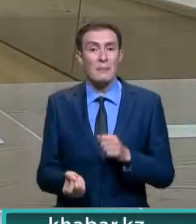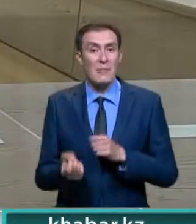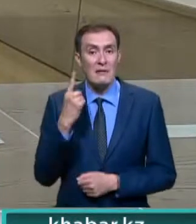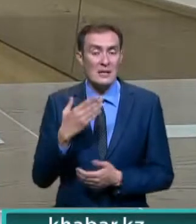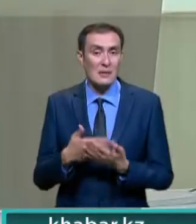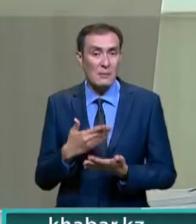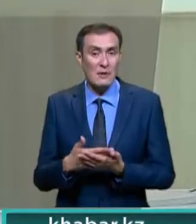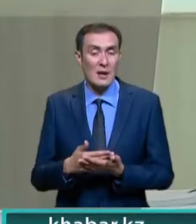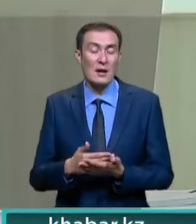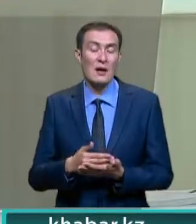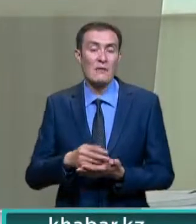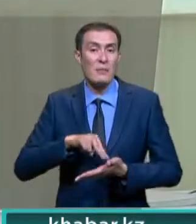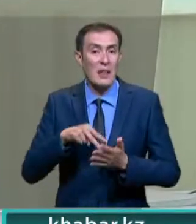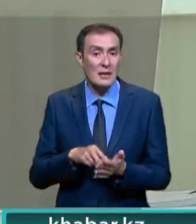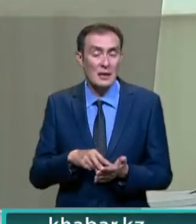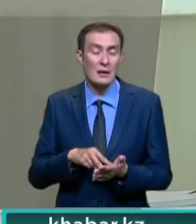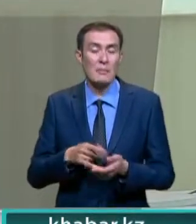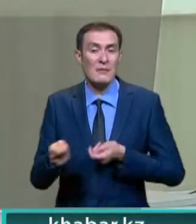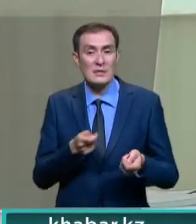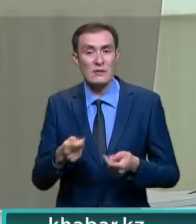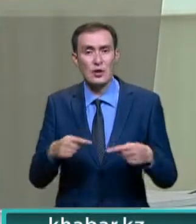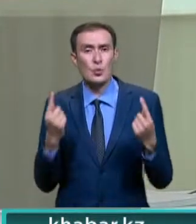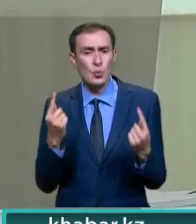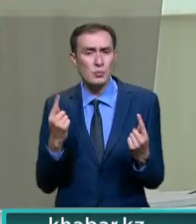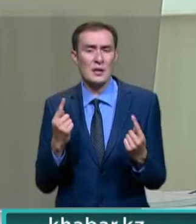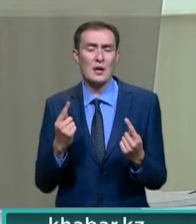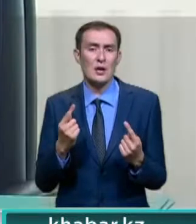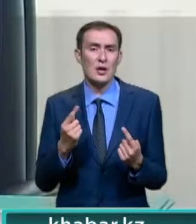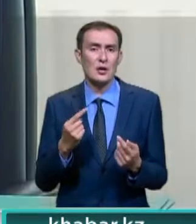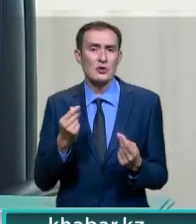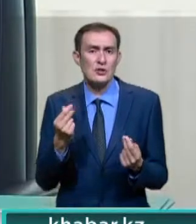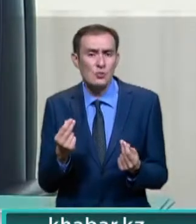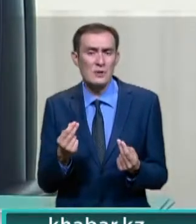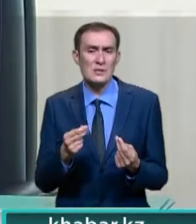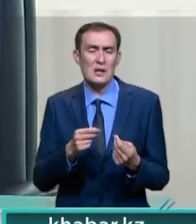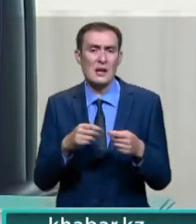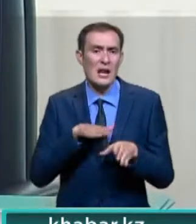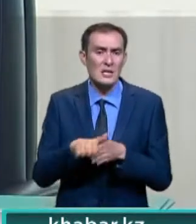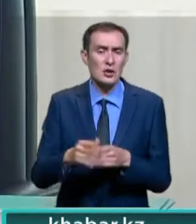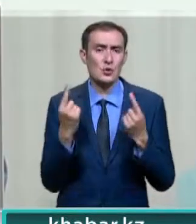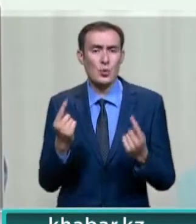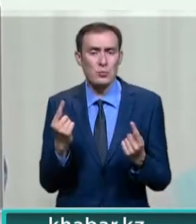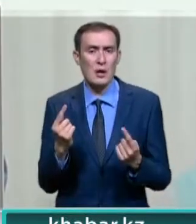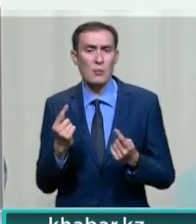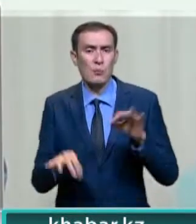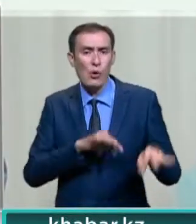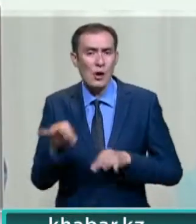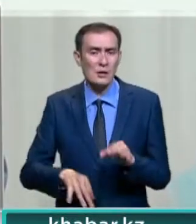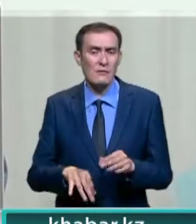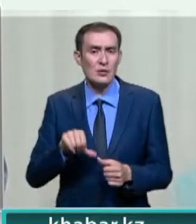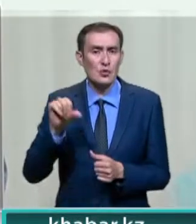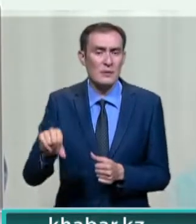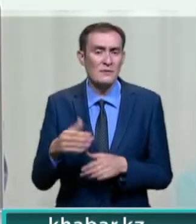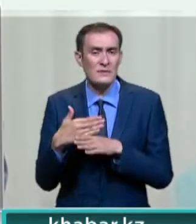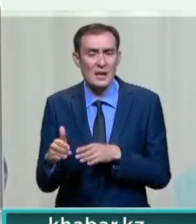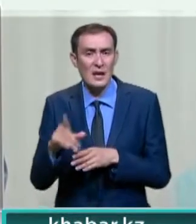печати, в планах правительства те или иные большие цифры, связанные с реализацией крупных проектов, особенно в